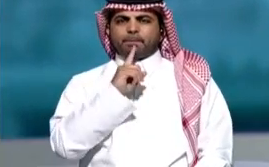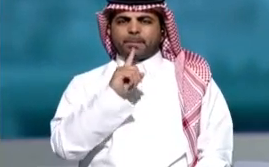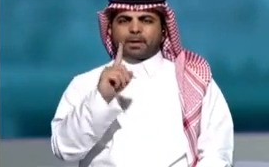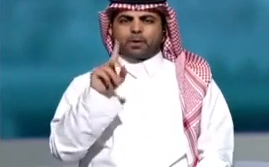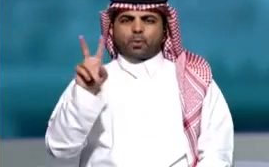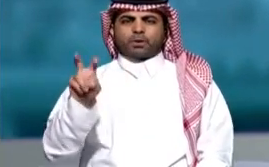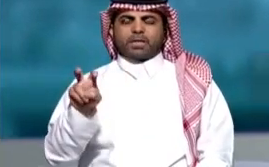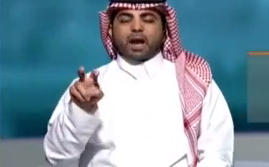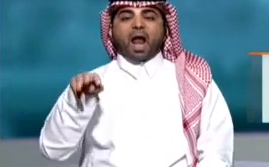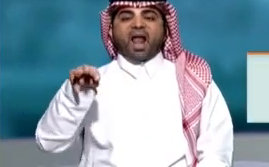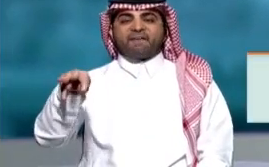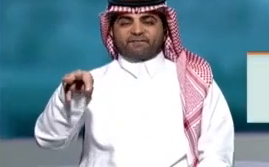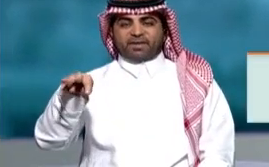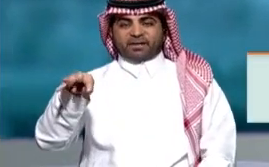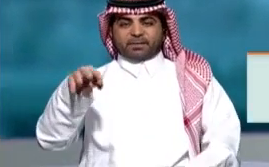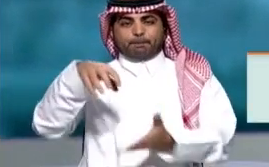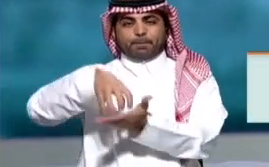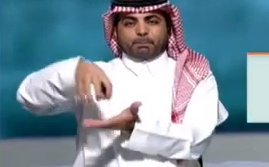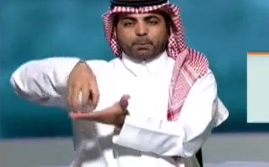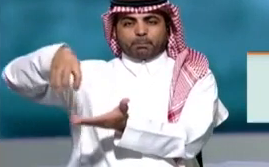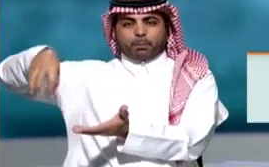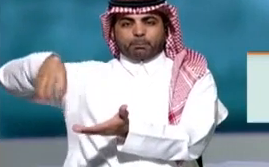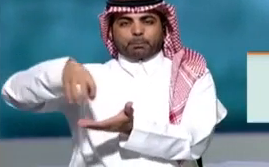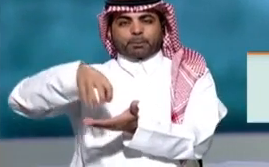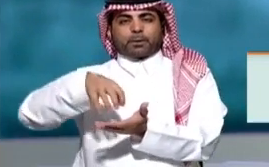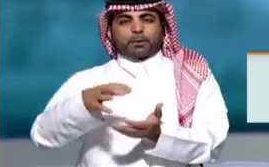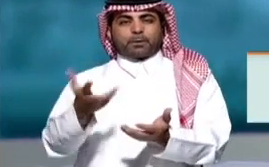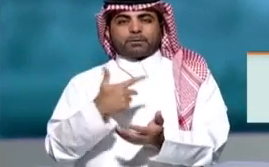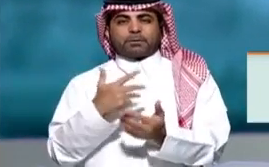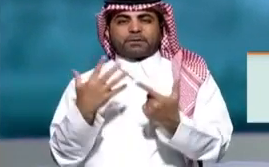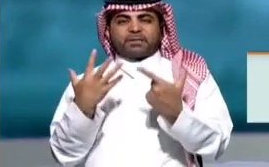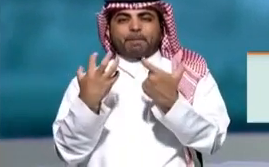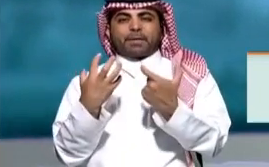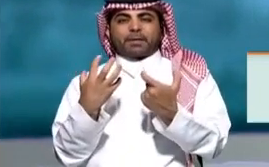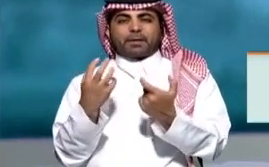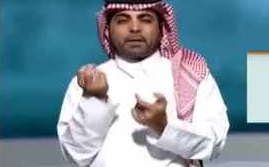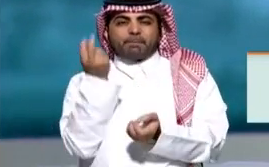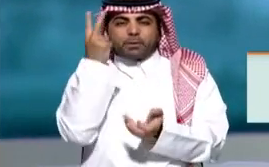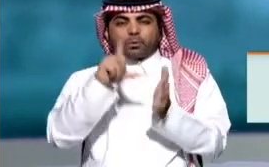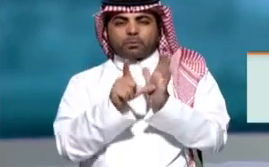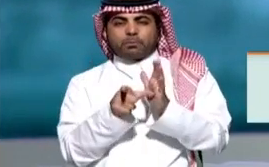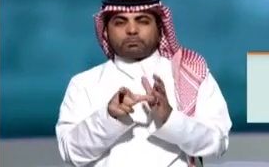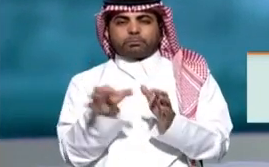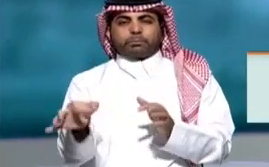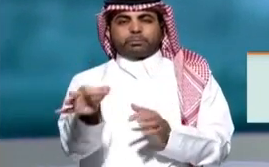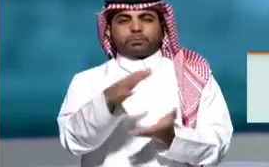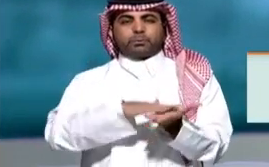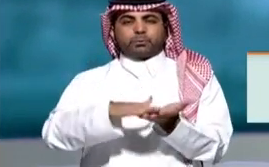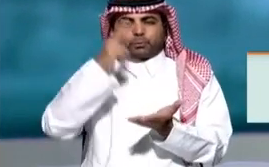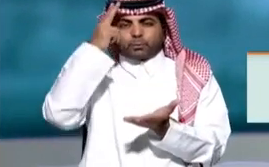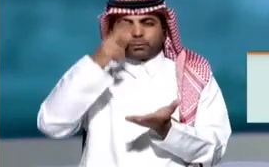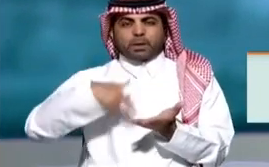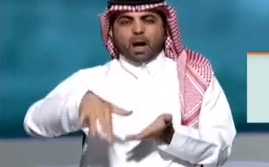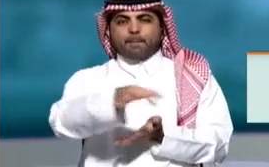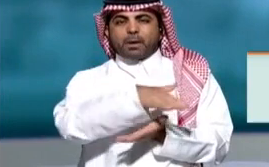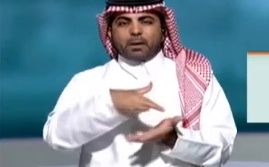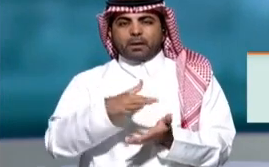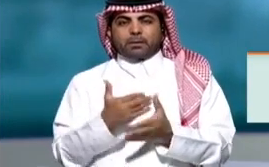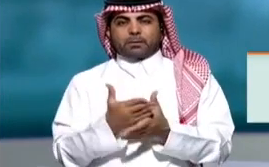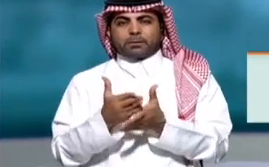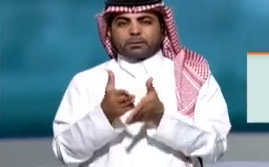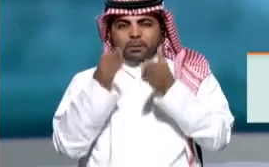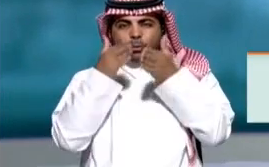من 120 ألف وحدة سكنية ضمن 70 مشروعا في جميع مناطق المملكة،